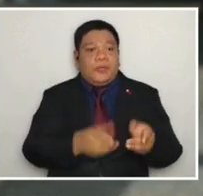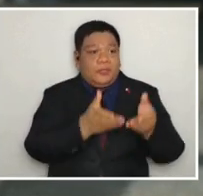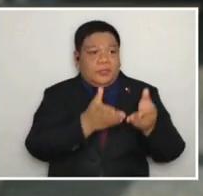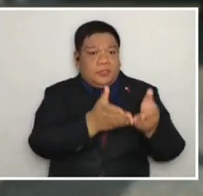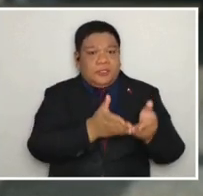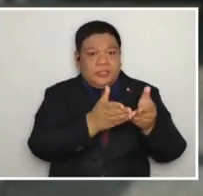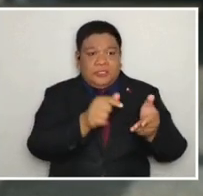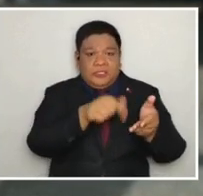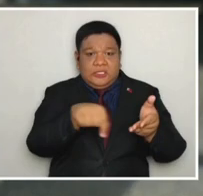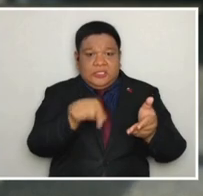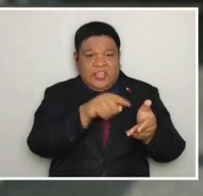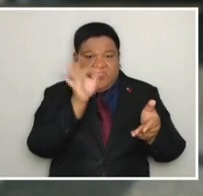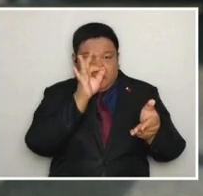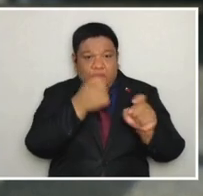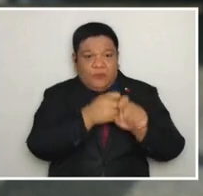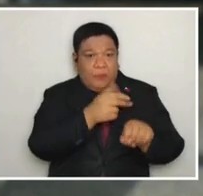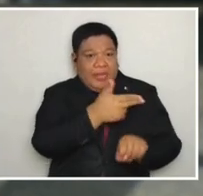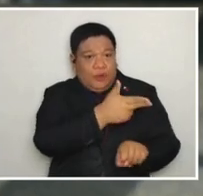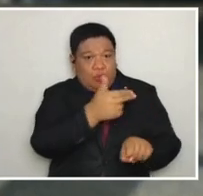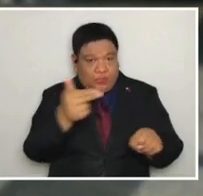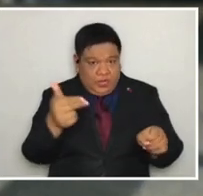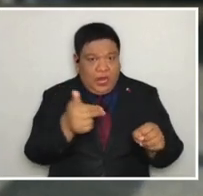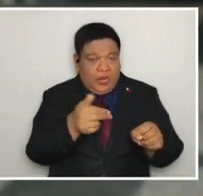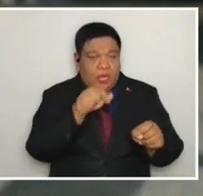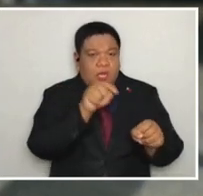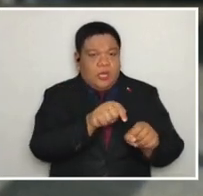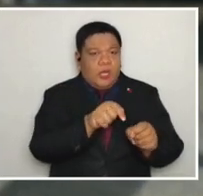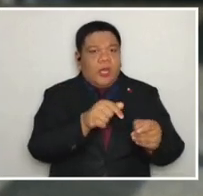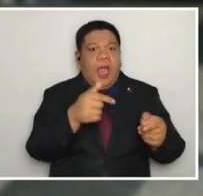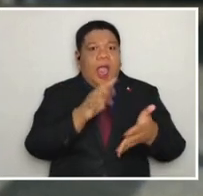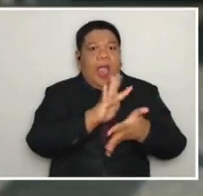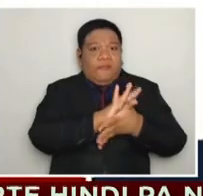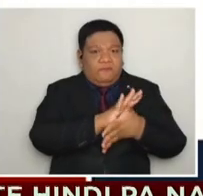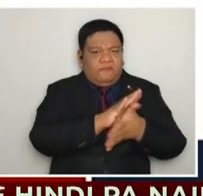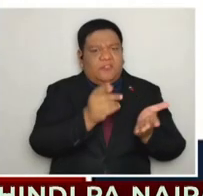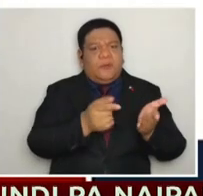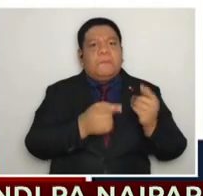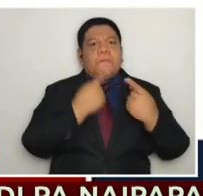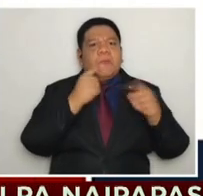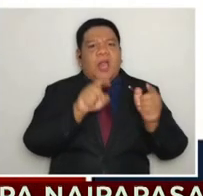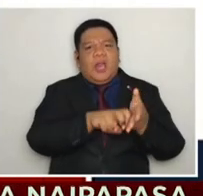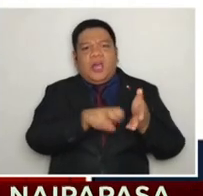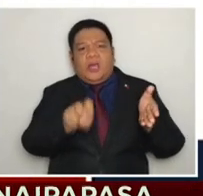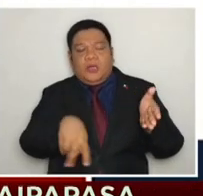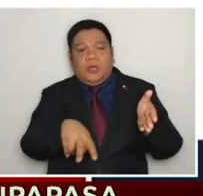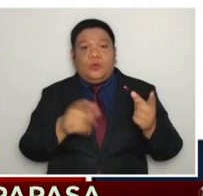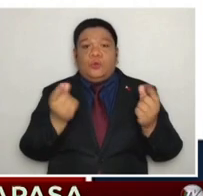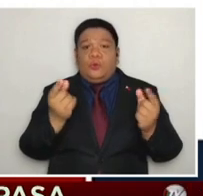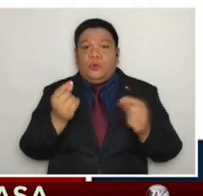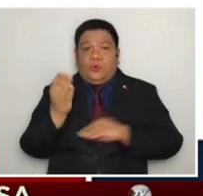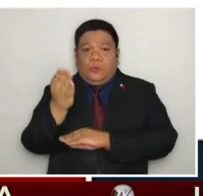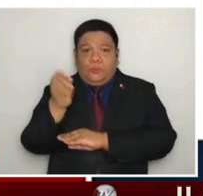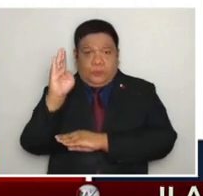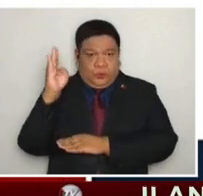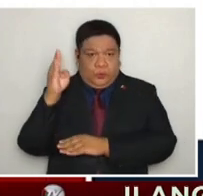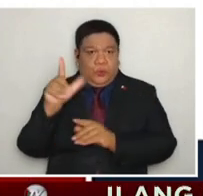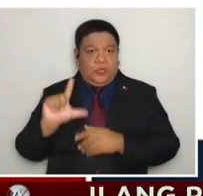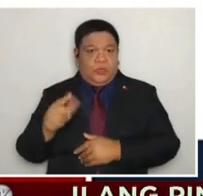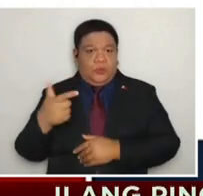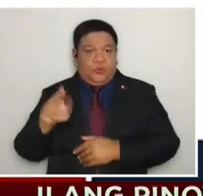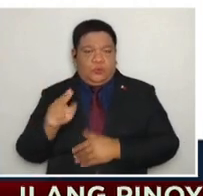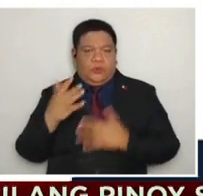tripulanteng Pinoy na nagpositibo sa COVID-19. Nagsumite na ng report sa DILG ang pamahalang lungsod kaugnay sa